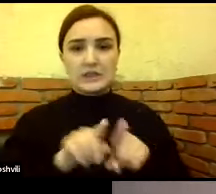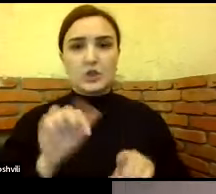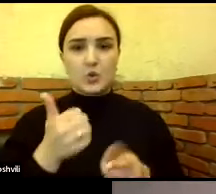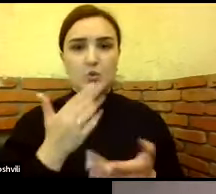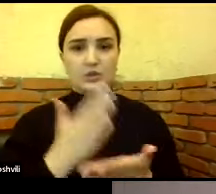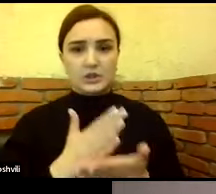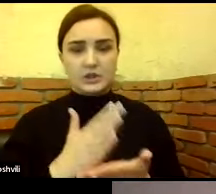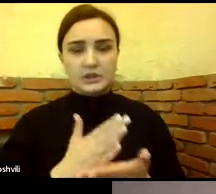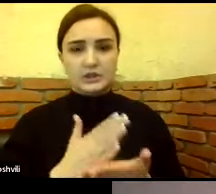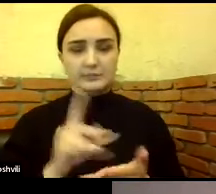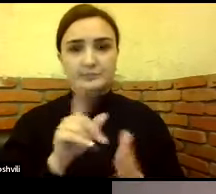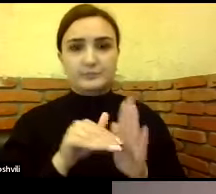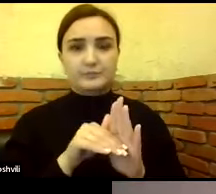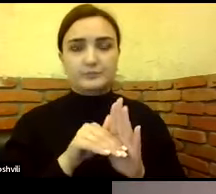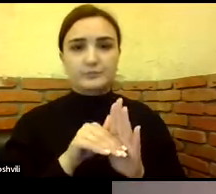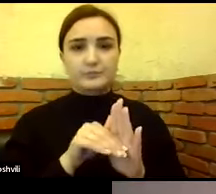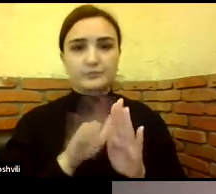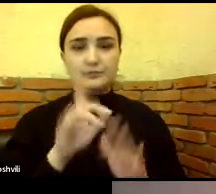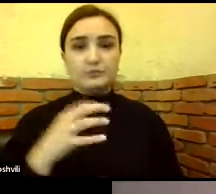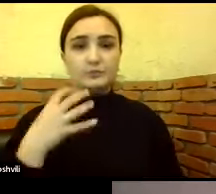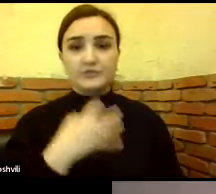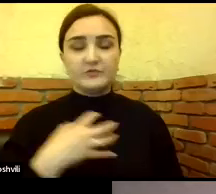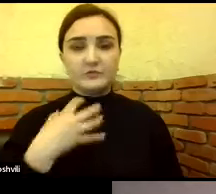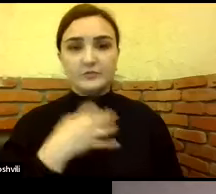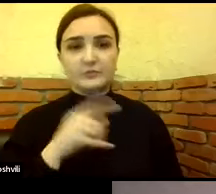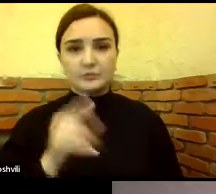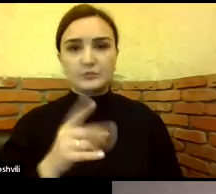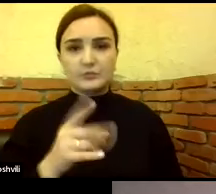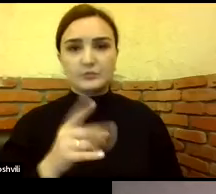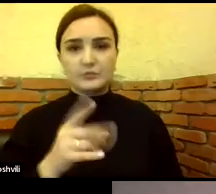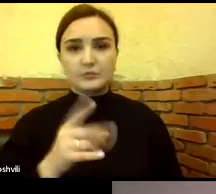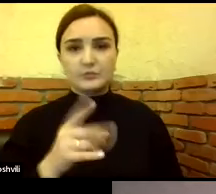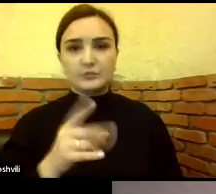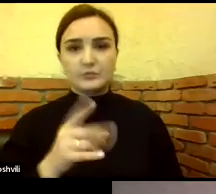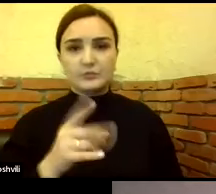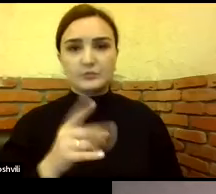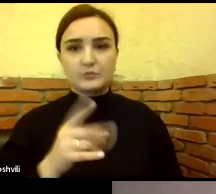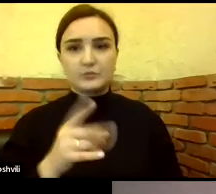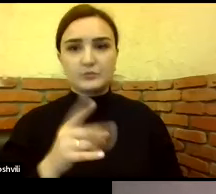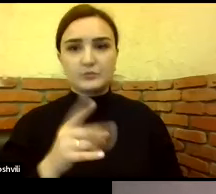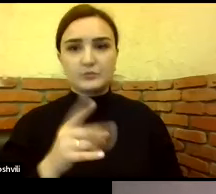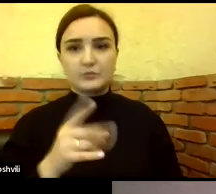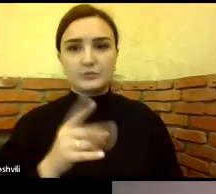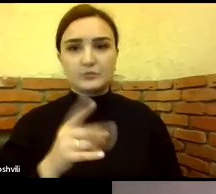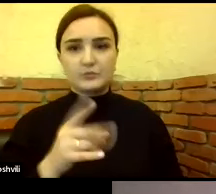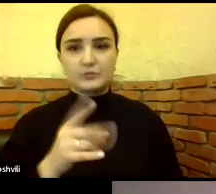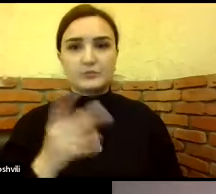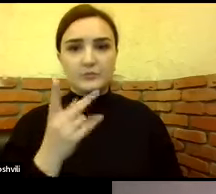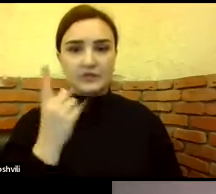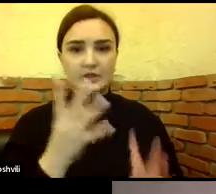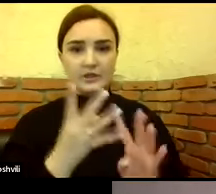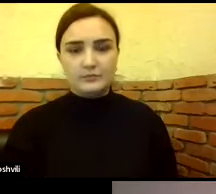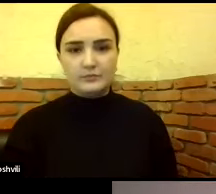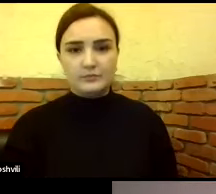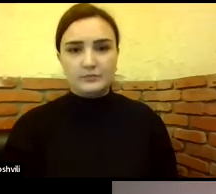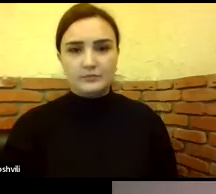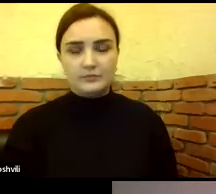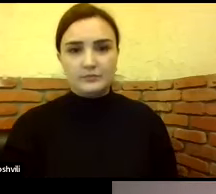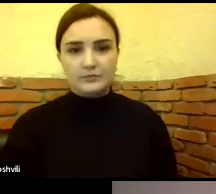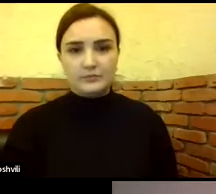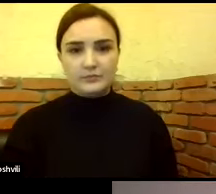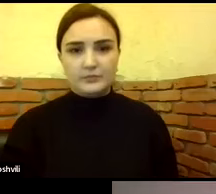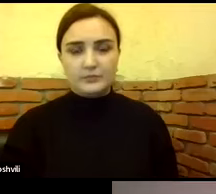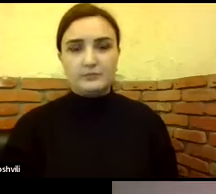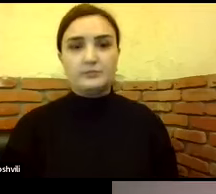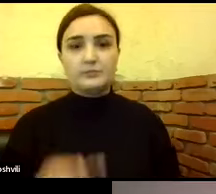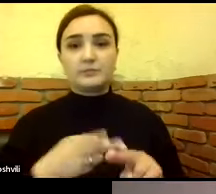და რაც უფრო პრიორიტეტულ და მნიშვნელოვანია იმას მიექცეს პირველში ყურადღება ამიტომ ჩემ შემთხვევაში აუცილებლად ვიტყოდი იმას,